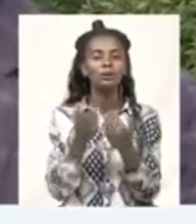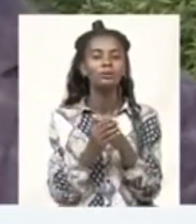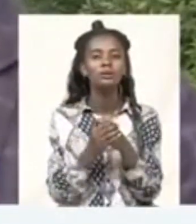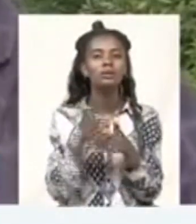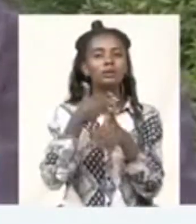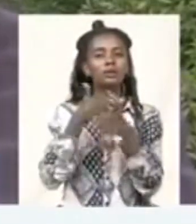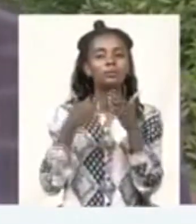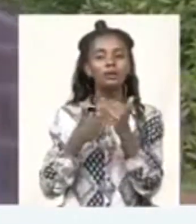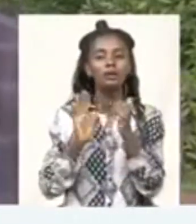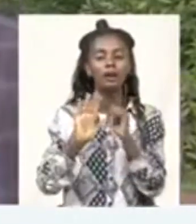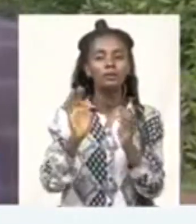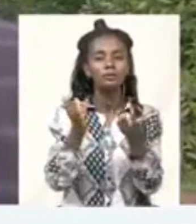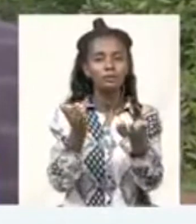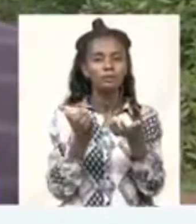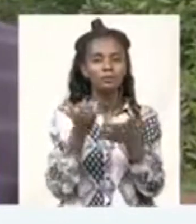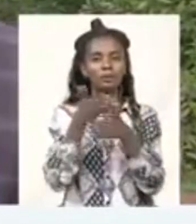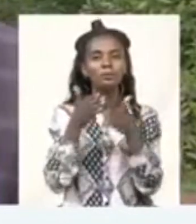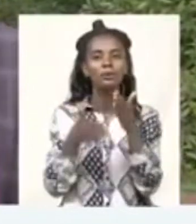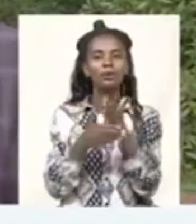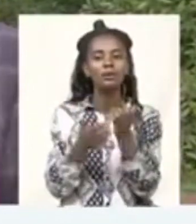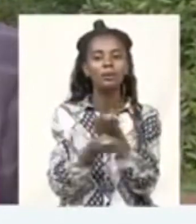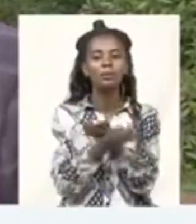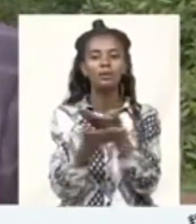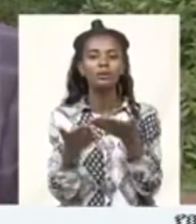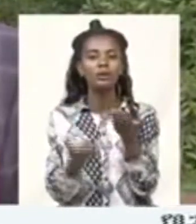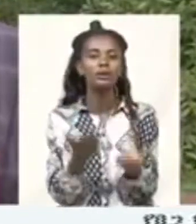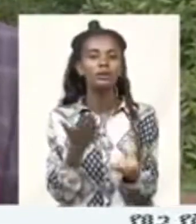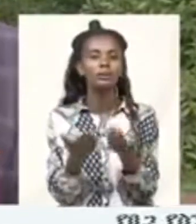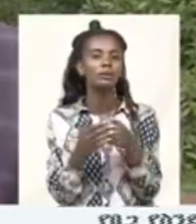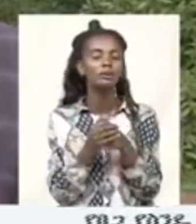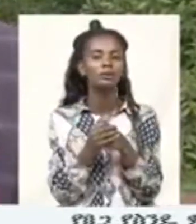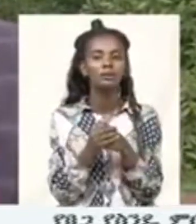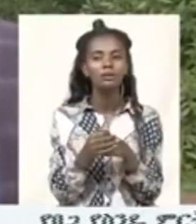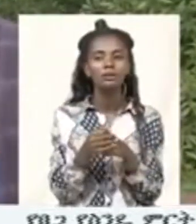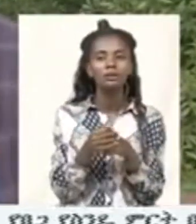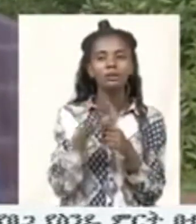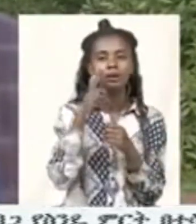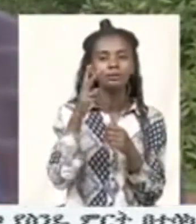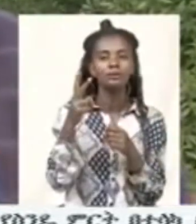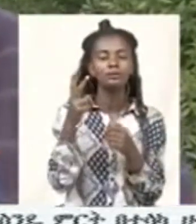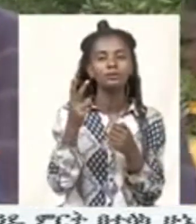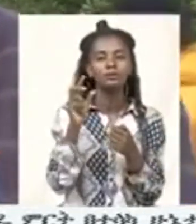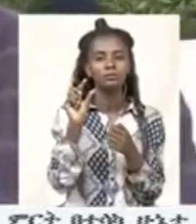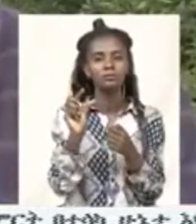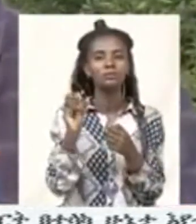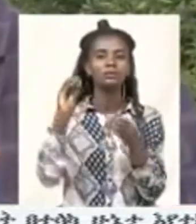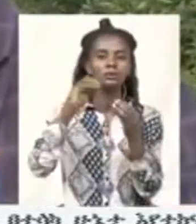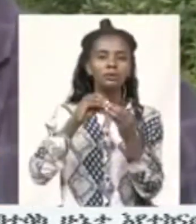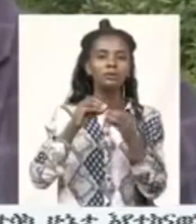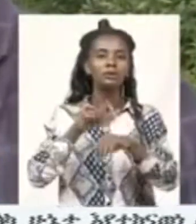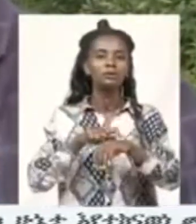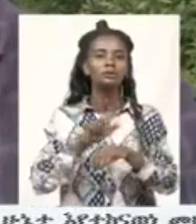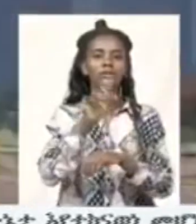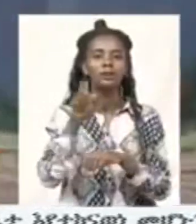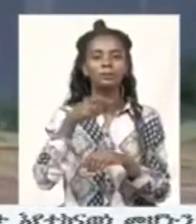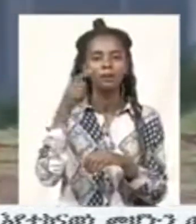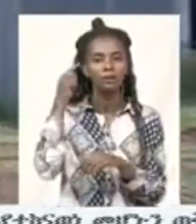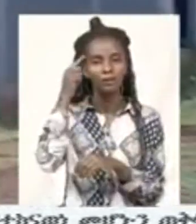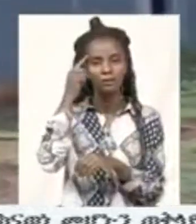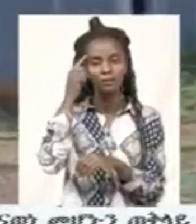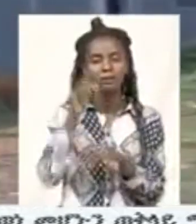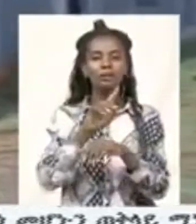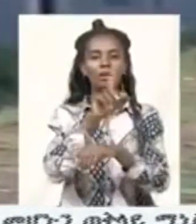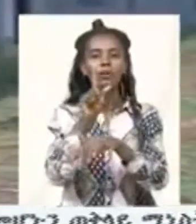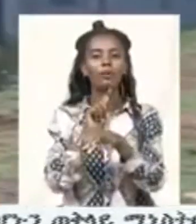ግንባታ ራሱ ከሚፈልገው የግንባታ ማቴሪያል አኳያ ካየም የተወሰነ ያህል ተጨማሪ ጊዜ ይጠይቃል ብለን እናስባለን።